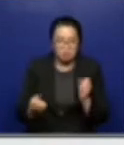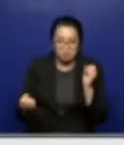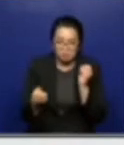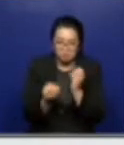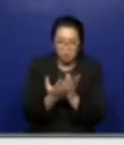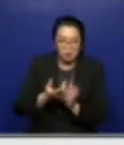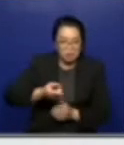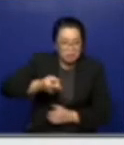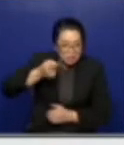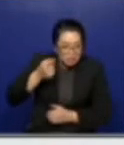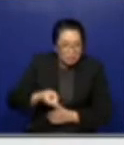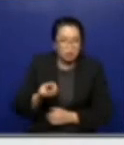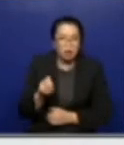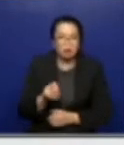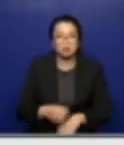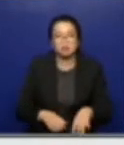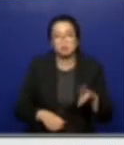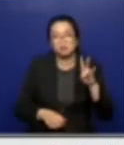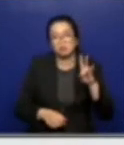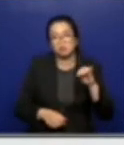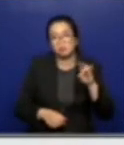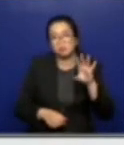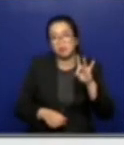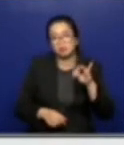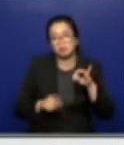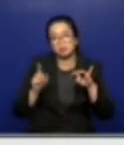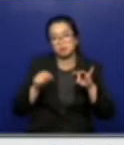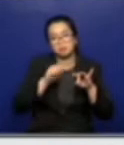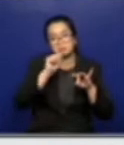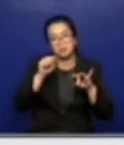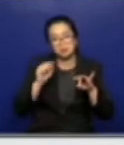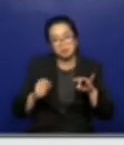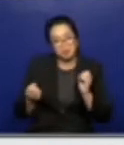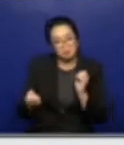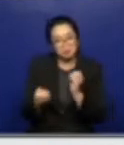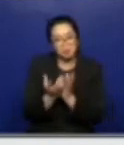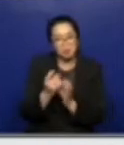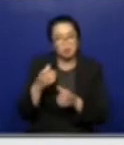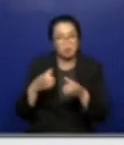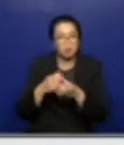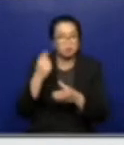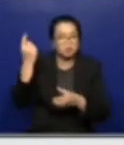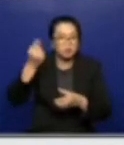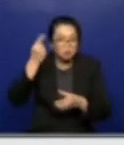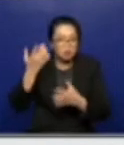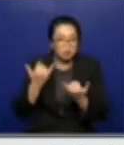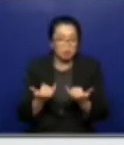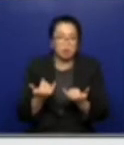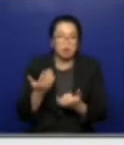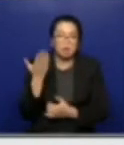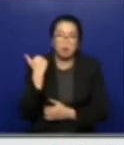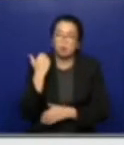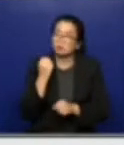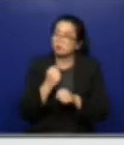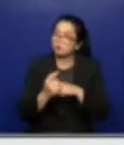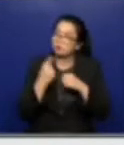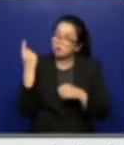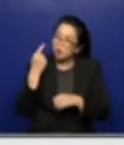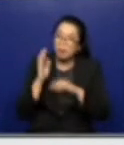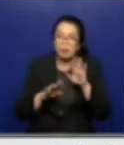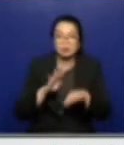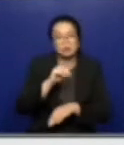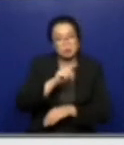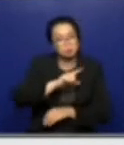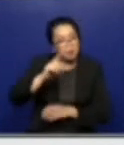ว่า 70-80% ด้วยซ้ำที่มันกระทบกับการท่องเที่ยวเมื่อก่อนเรามีนักท่องเที่ยว40ล้านคนท่านปิดน่านฟ้าแน่น